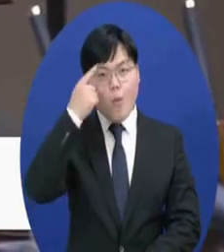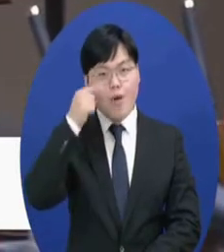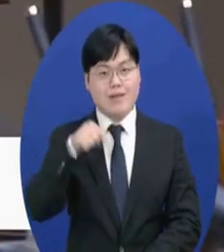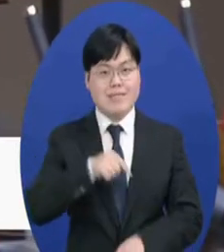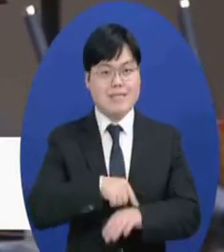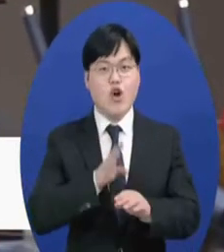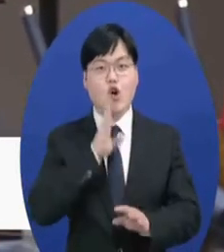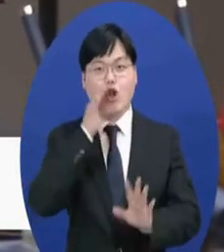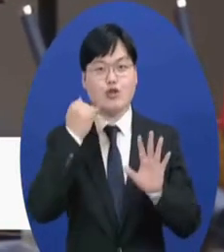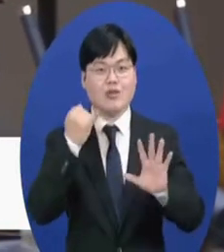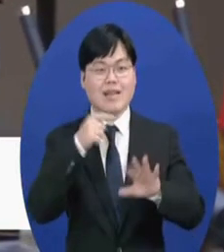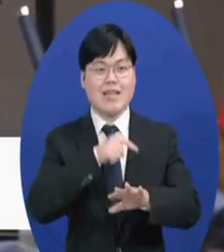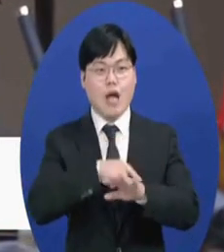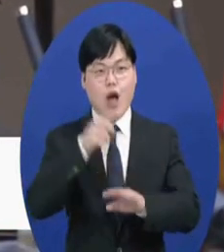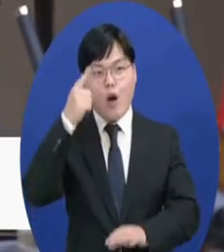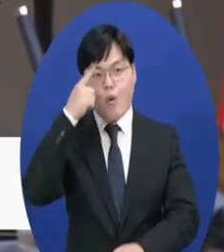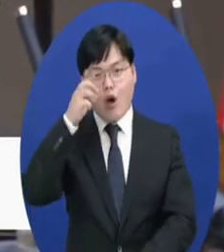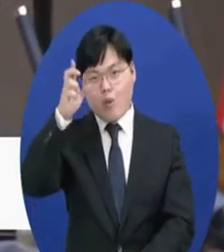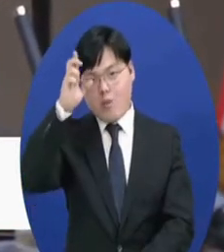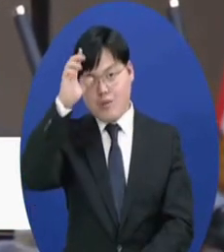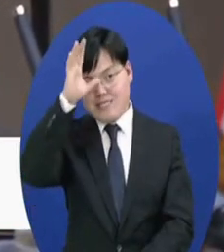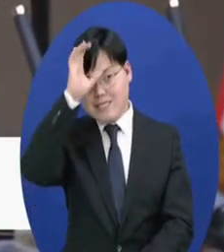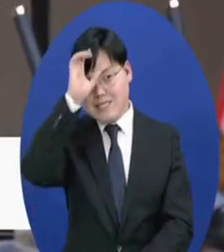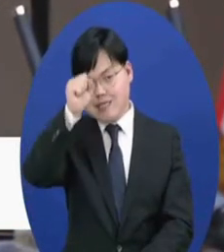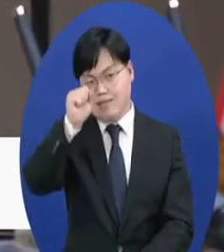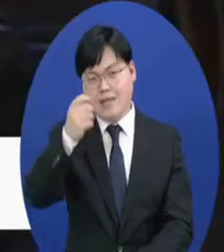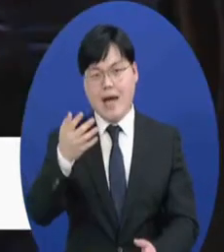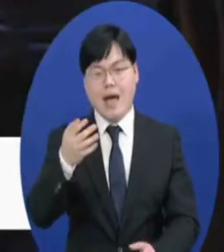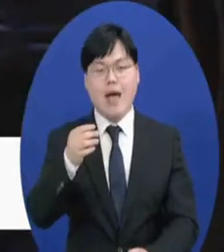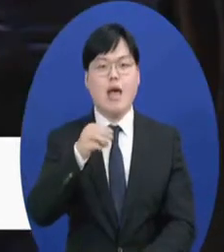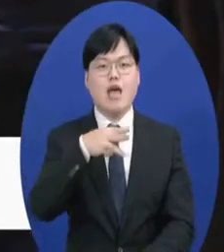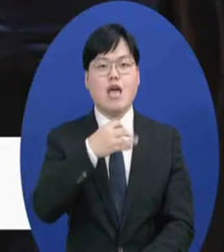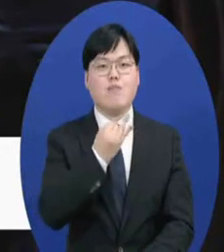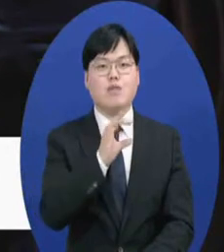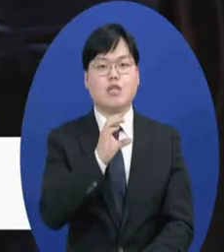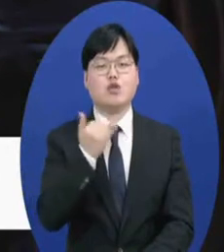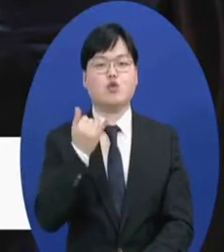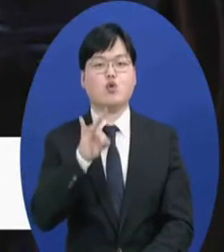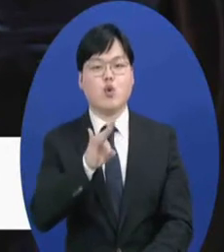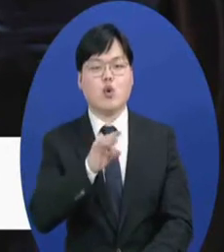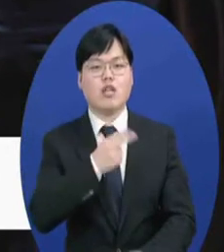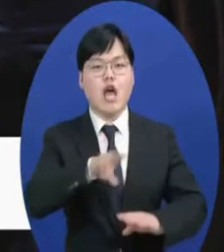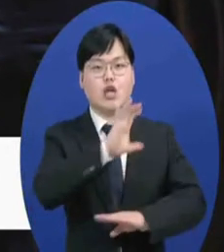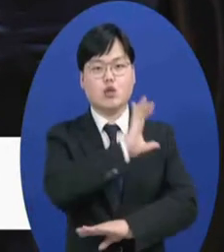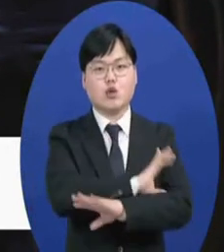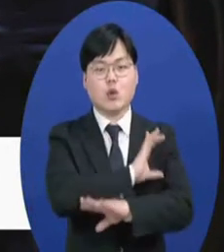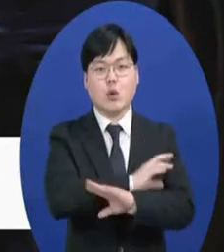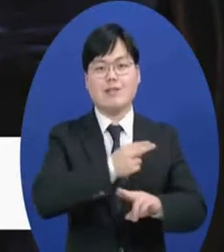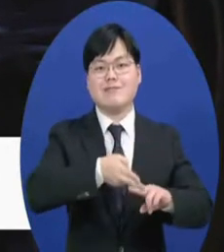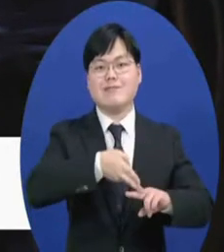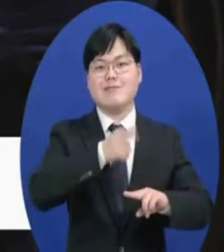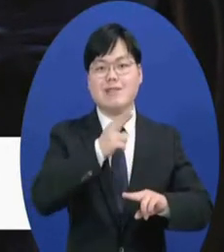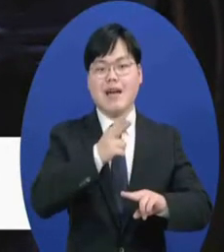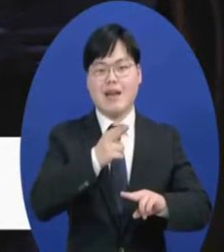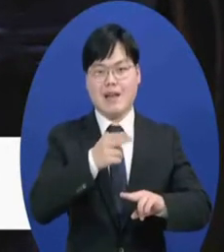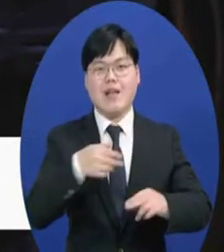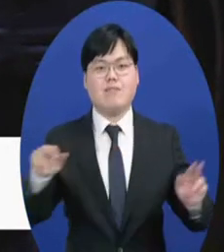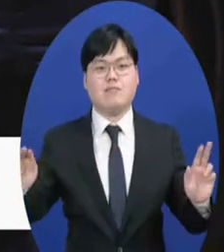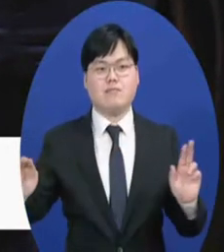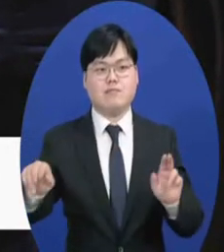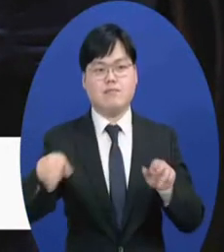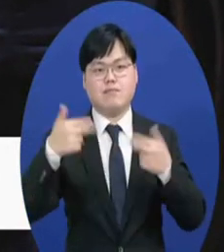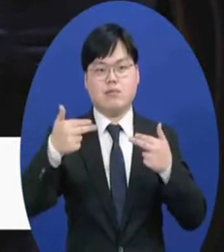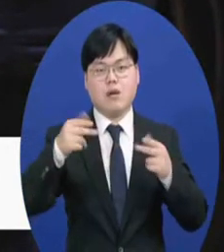Монголын цагаар өнөөдөр 6 цагт Монгол Улсын боловсрал шинжлэх ухааны сайд Инх Амглан Миссуригийн их сургуулийн ректор Дженнифер Лундгренар